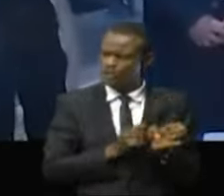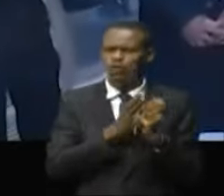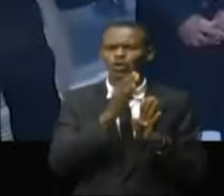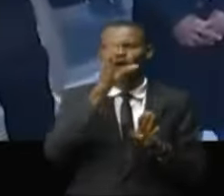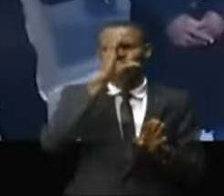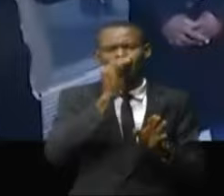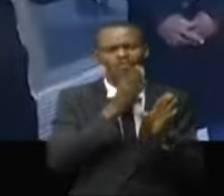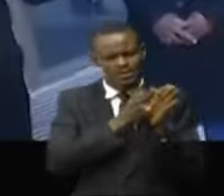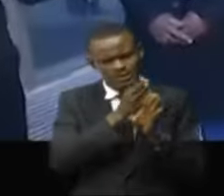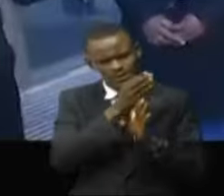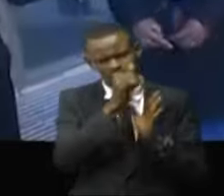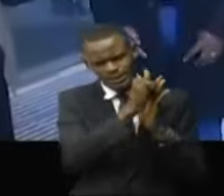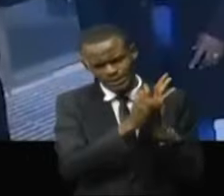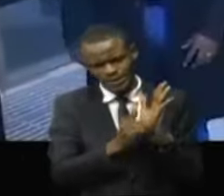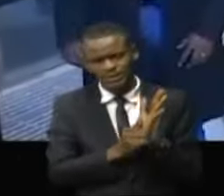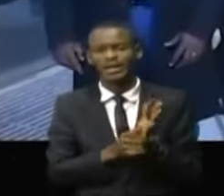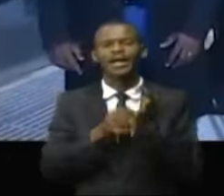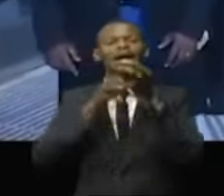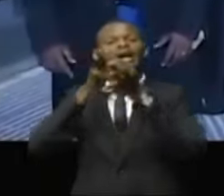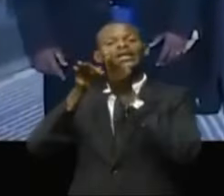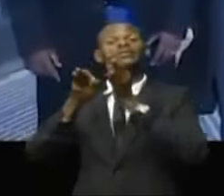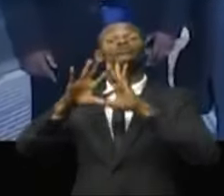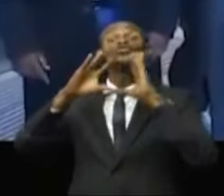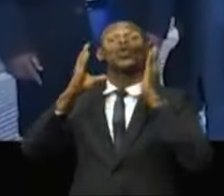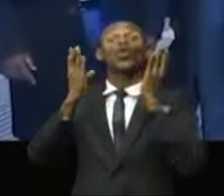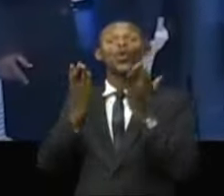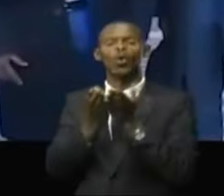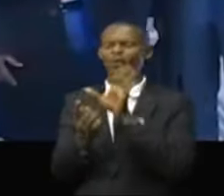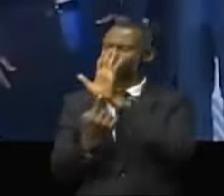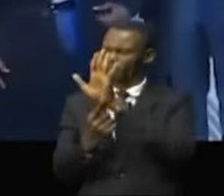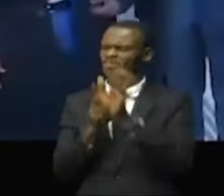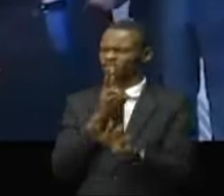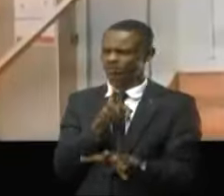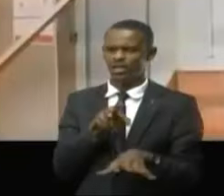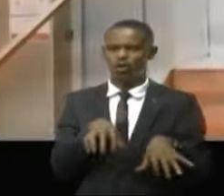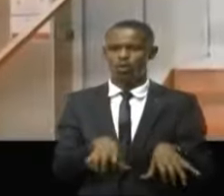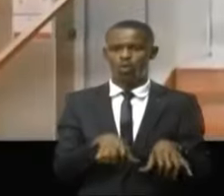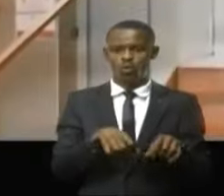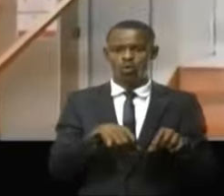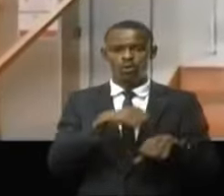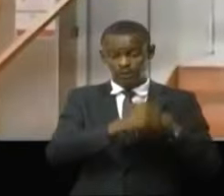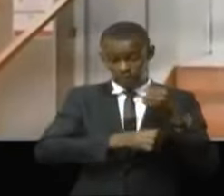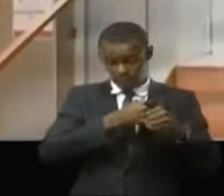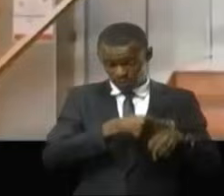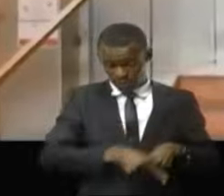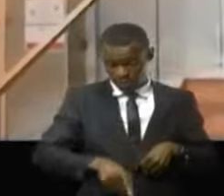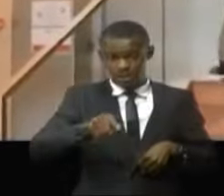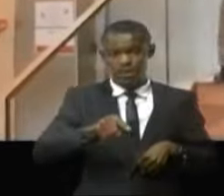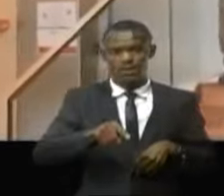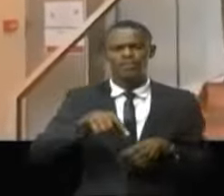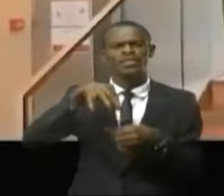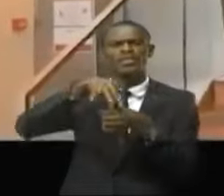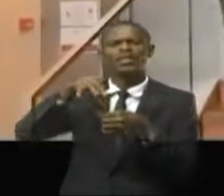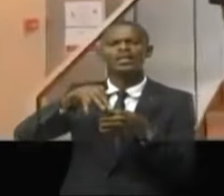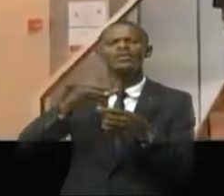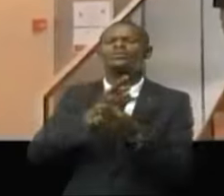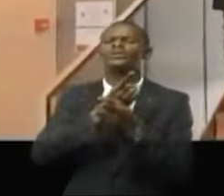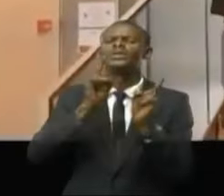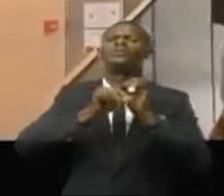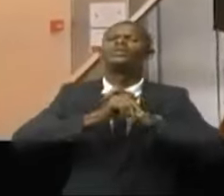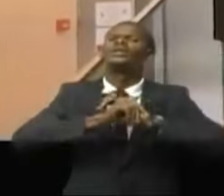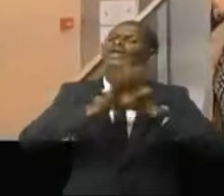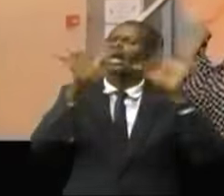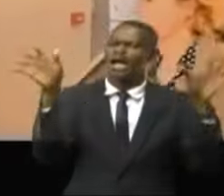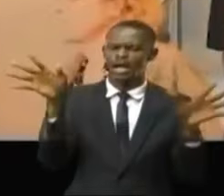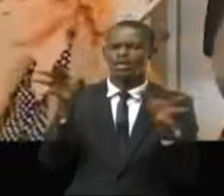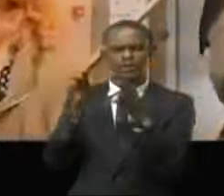Cette année, le pays va organiser les élections transparentes et démocratiques, a rassuré Augustin Kabuya à ses interlocuteurs. C'est ce